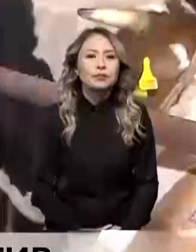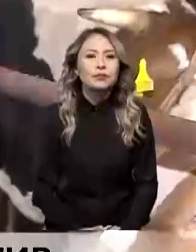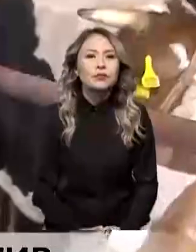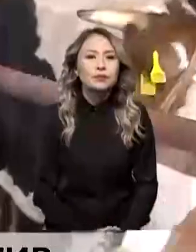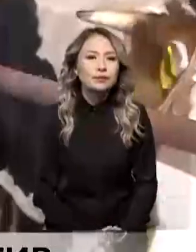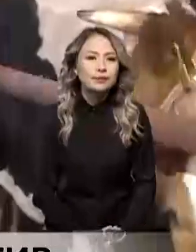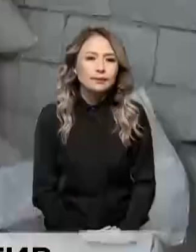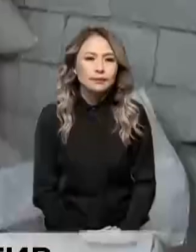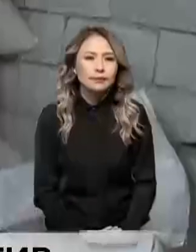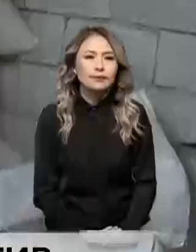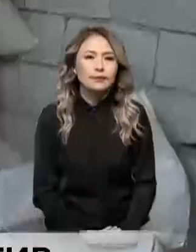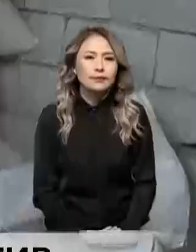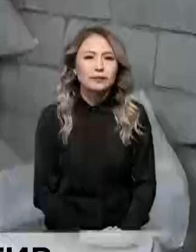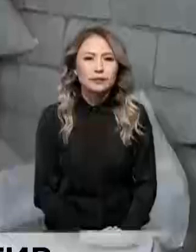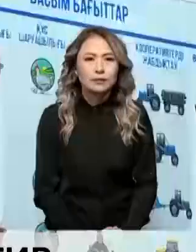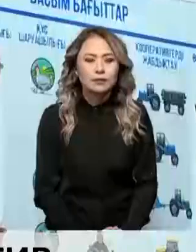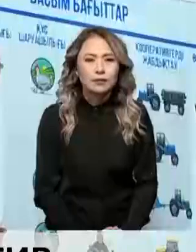жеткізді.